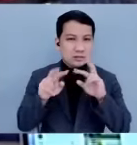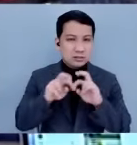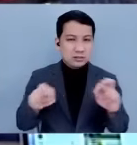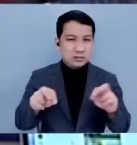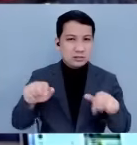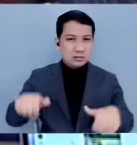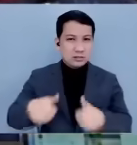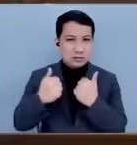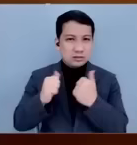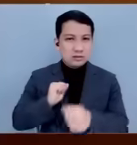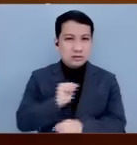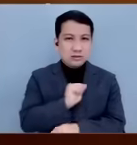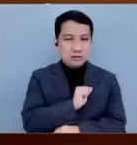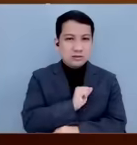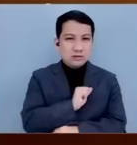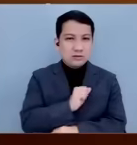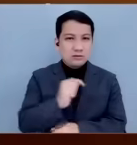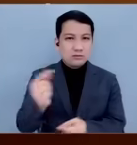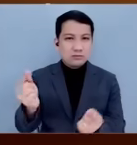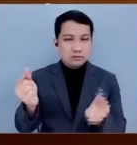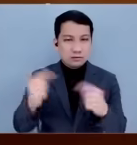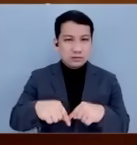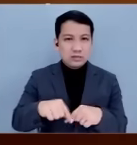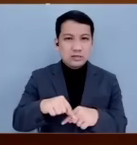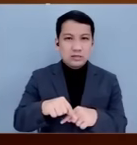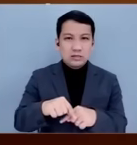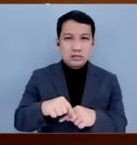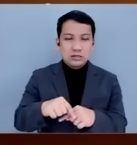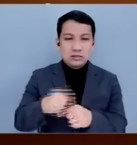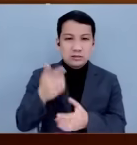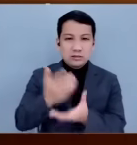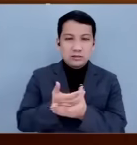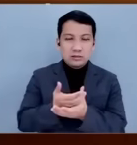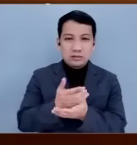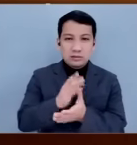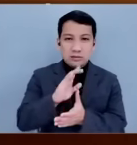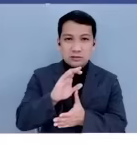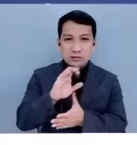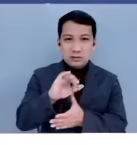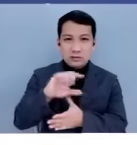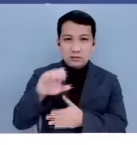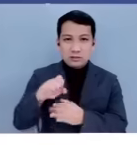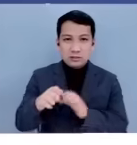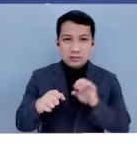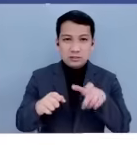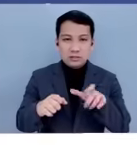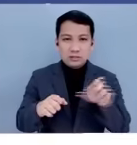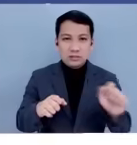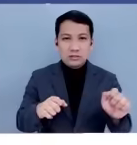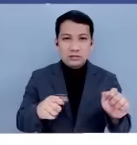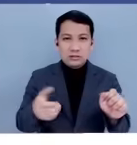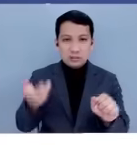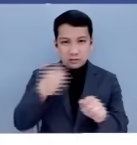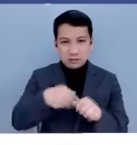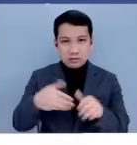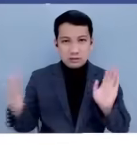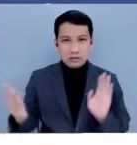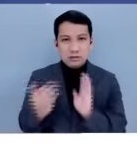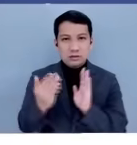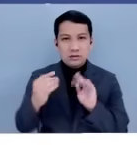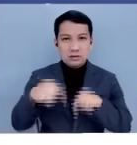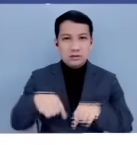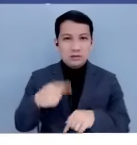kay Zamora na pumutol sa 5 dekadang dynasty ng mga Ejercito at Estrada sa San Juan. Maganda magharap-harap tayo. No?